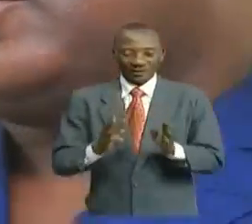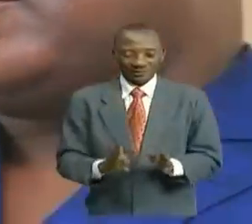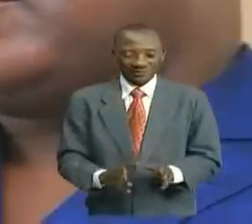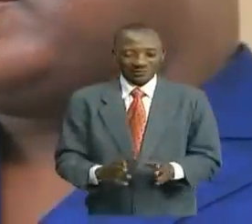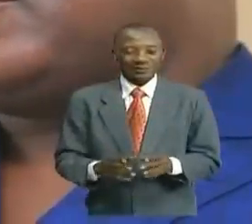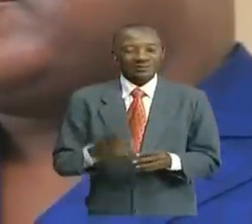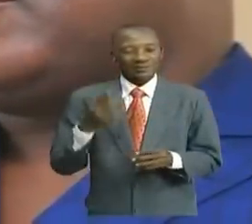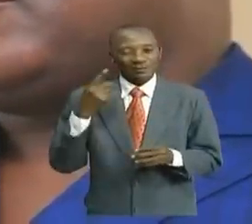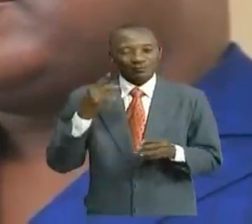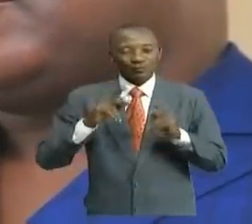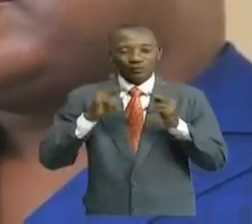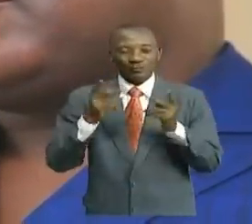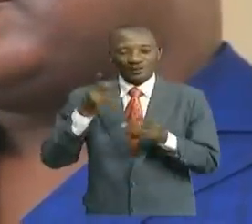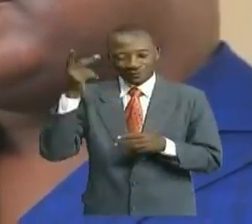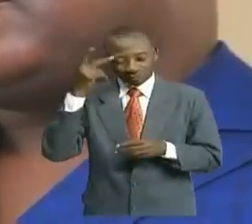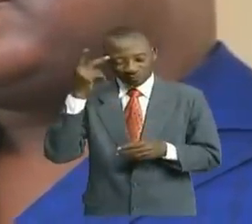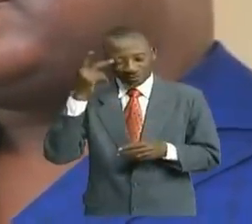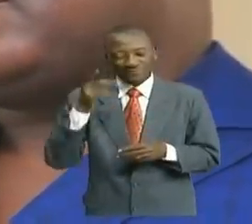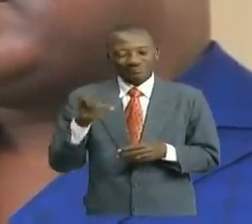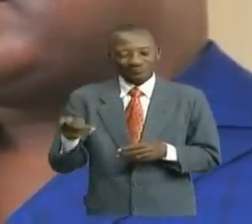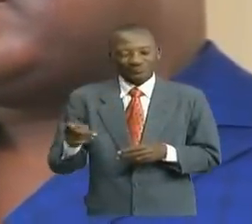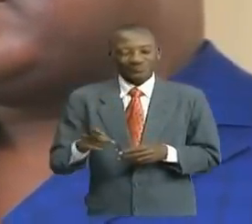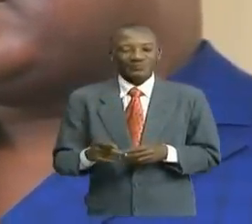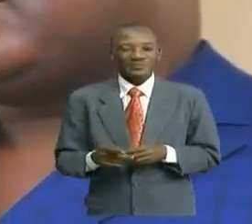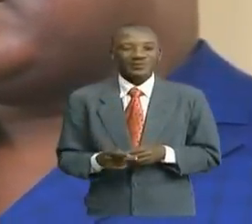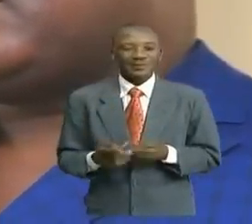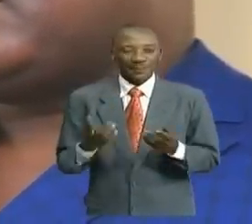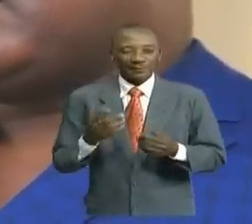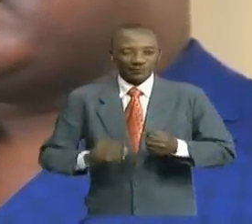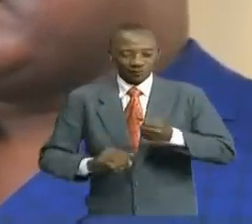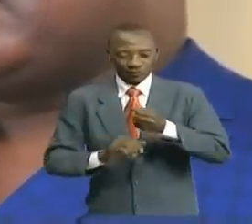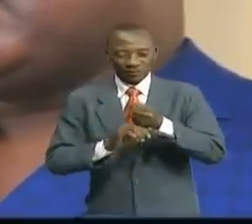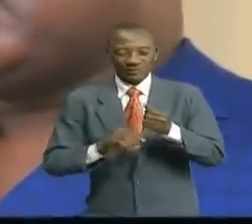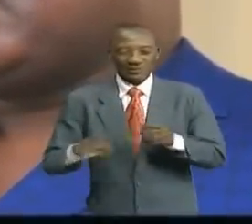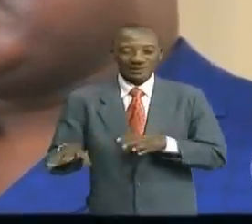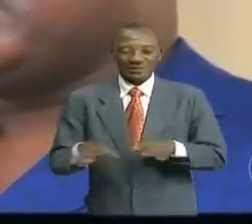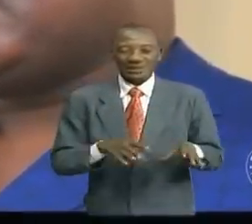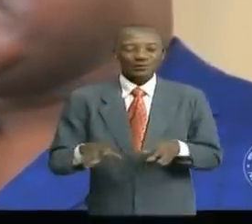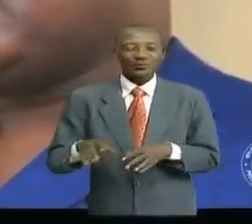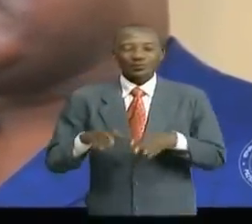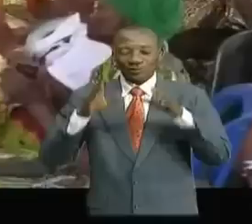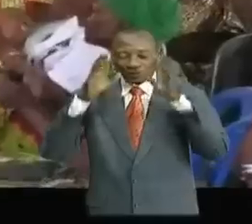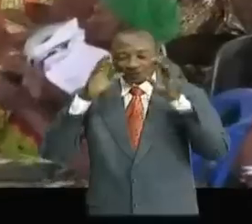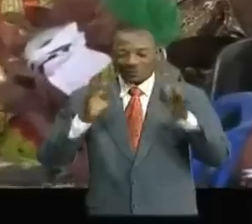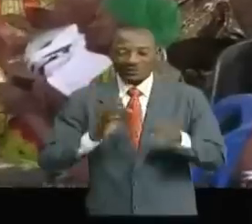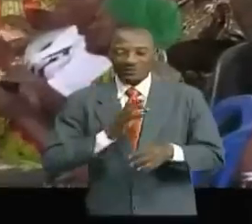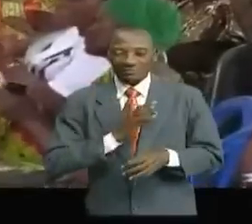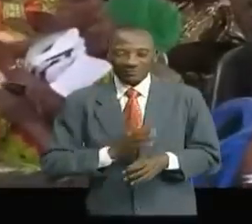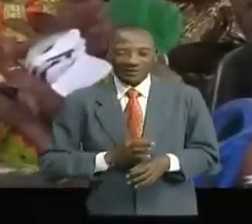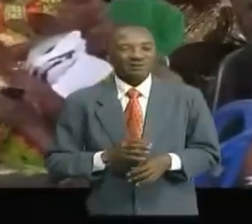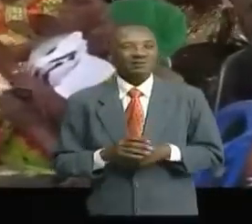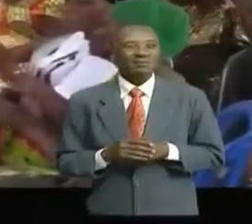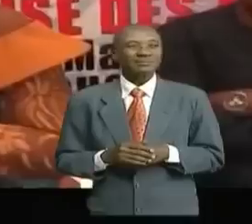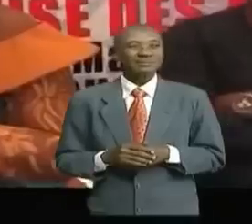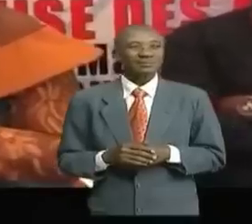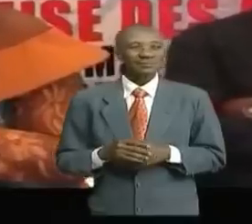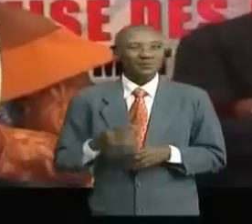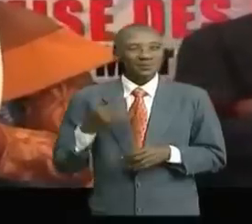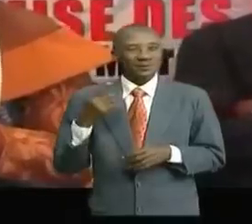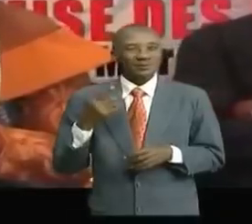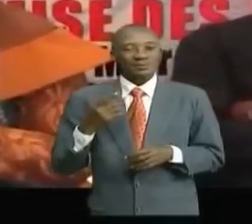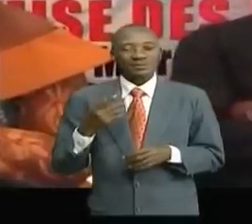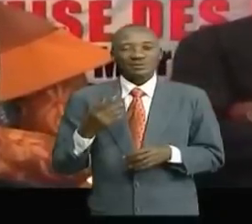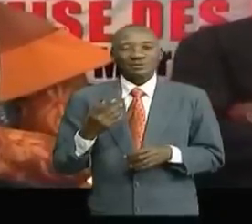l'État, Félix-Antoine Tshisekedi Tshilombo, dans son combat de lutte contre la pauvreté et les inégalités sociales.